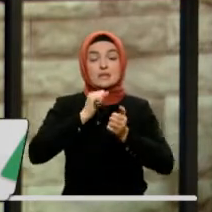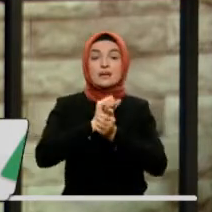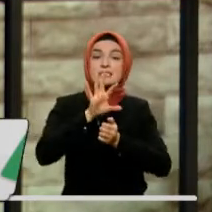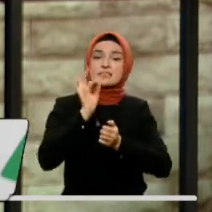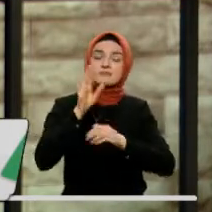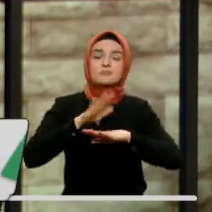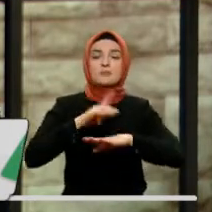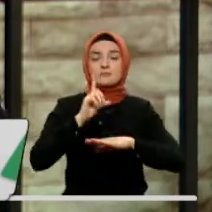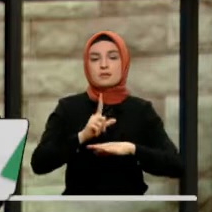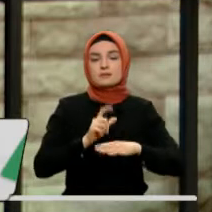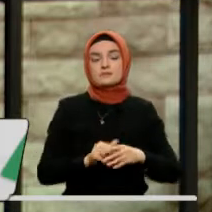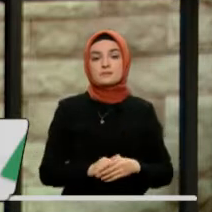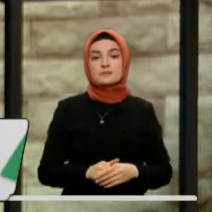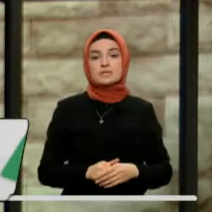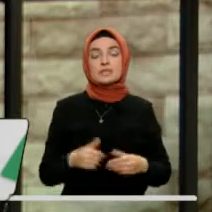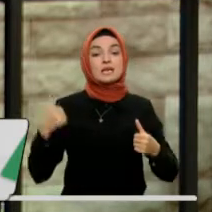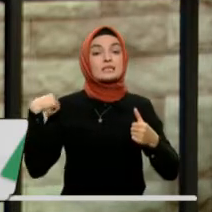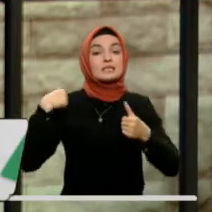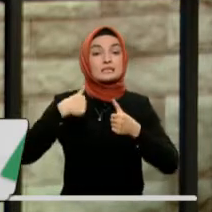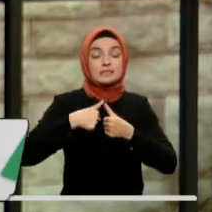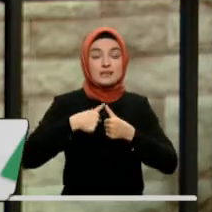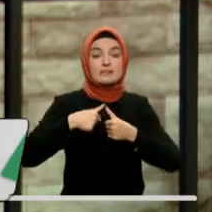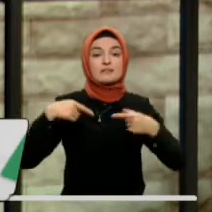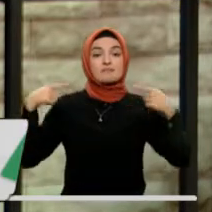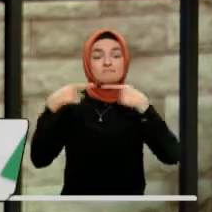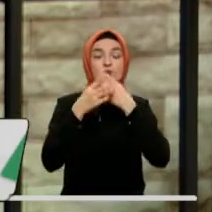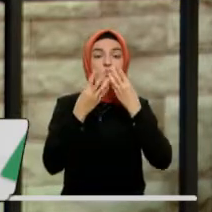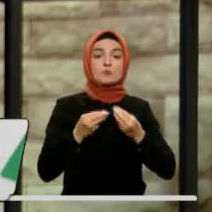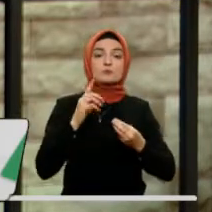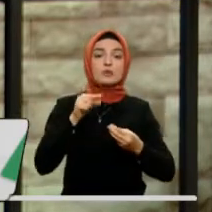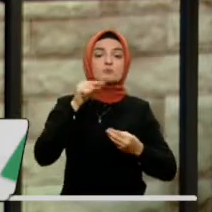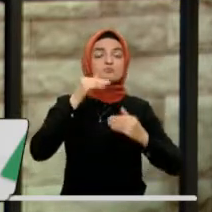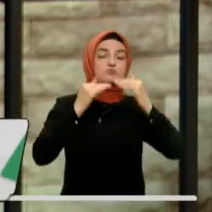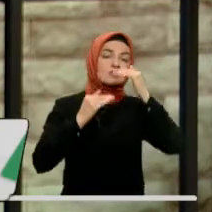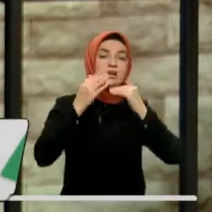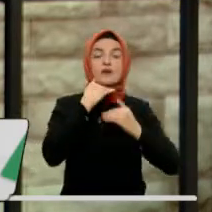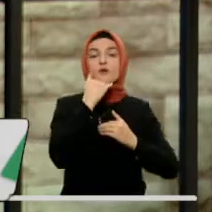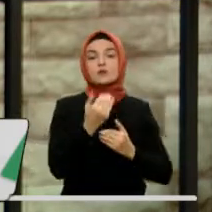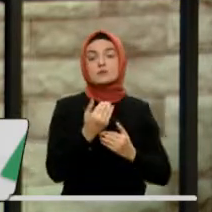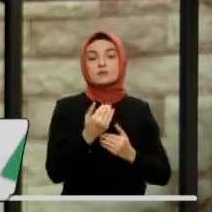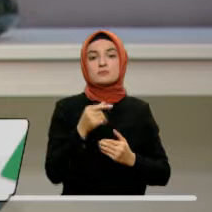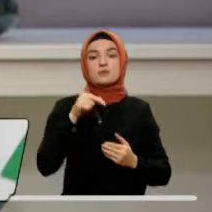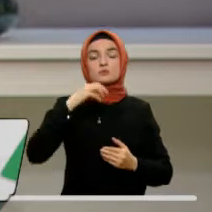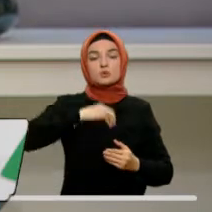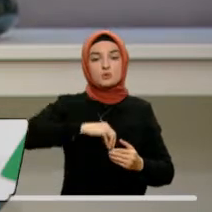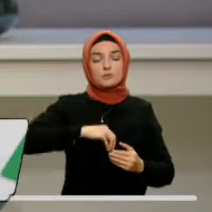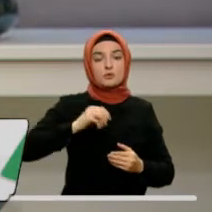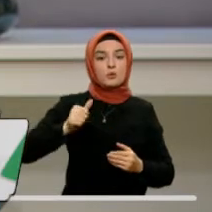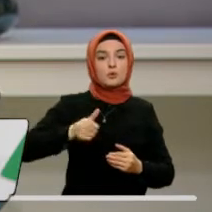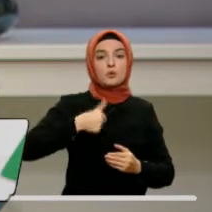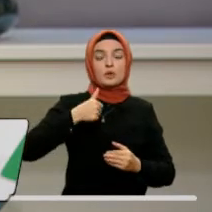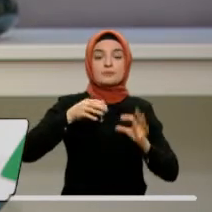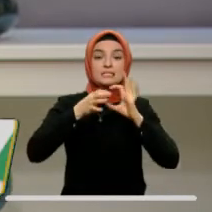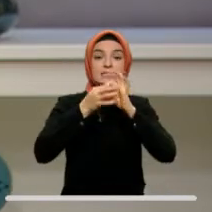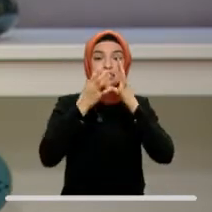yapmamız gerekiyor. Hı hı. Yani tekrar tersi çevirmemiz gerekiyor. Peki. Yoksa bu denge olmaz. Peki. Evet. Bu zannediyorum çok önemli ve çok kilit